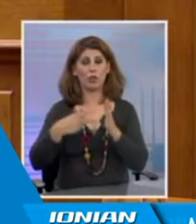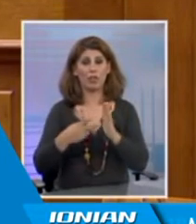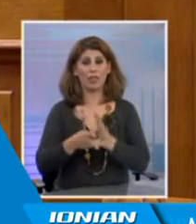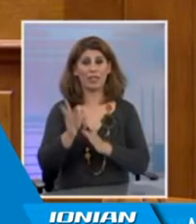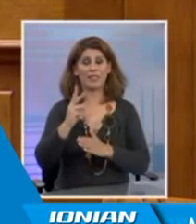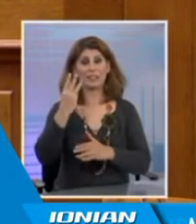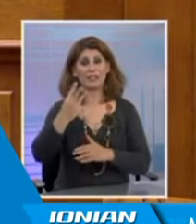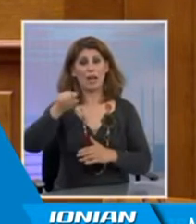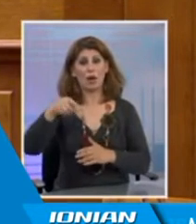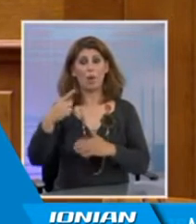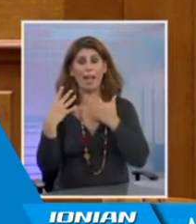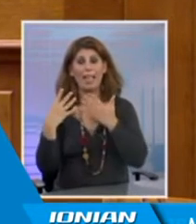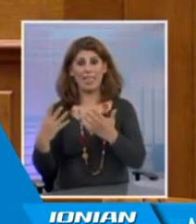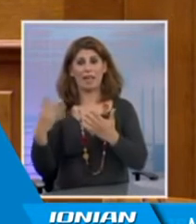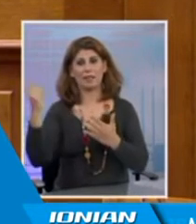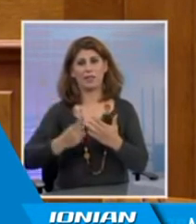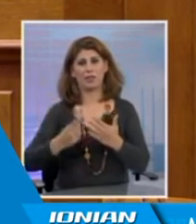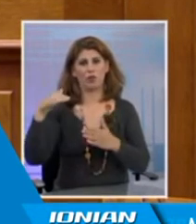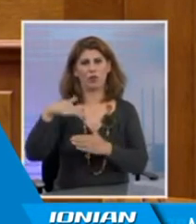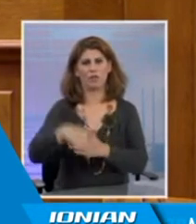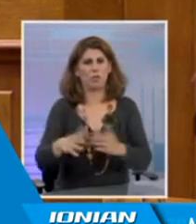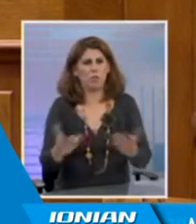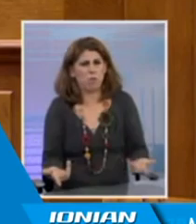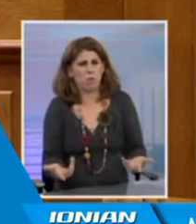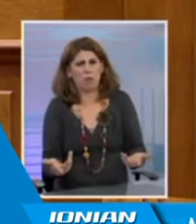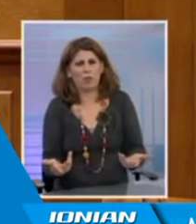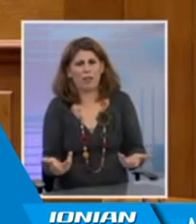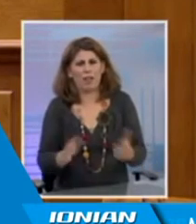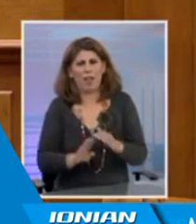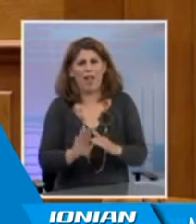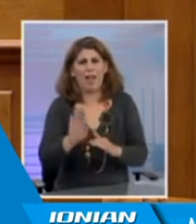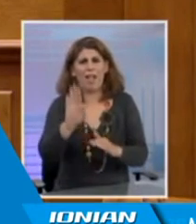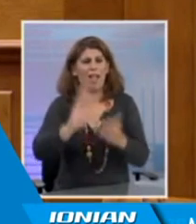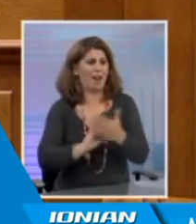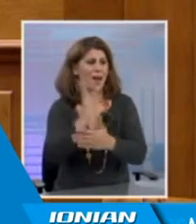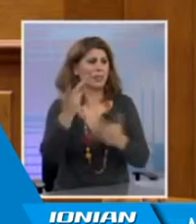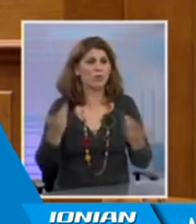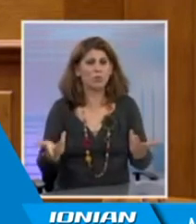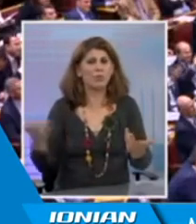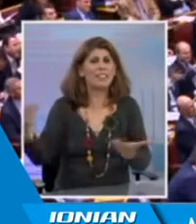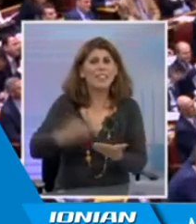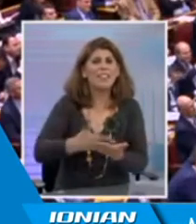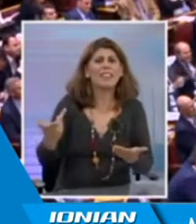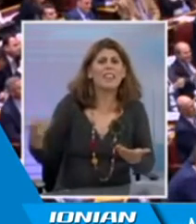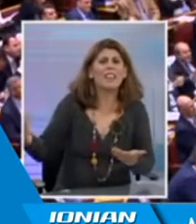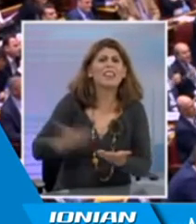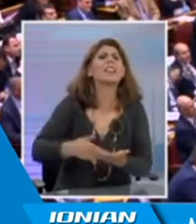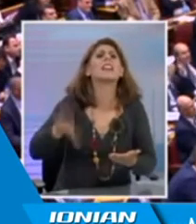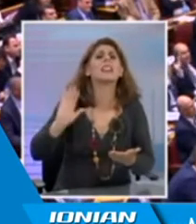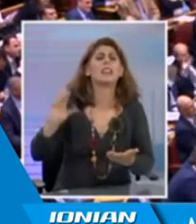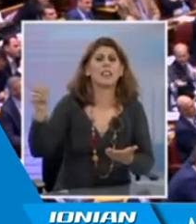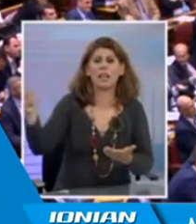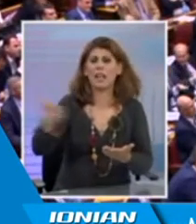2013, 3,9% ύφεση. Πού είναι η ανάπτυξη? Γιατί δεν τα φέρνατε? Γιατί δεν τα φέρνατε? Γιατί δεν τα φέρνατε τότε